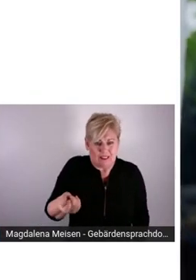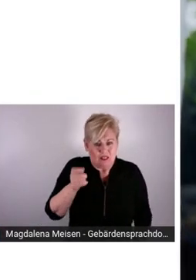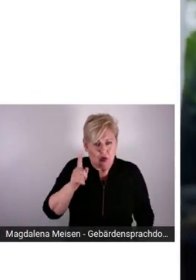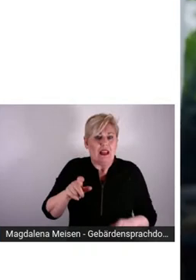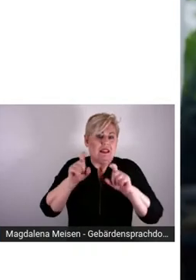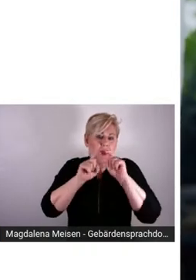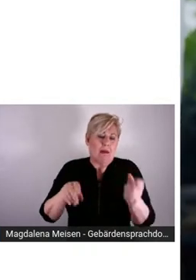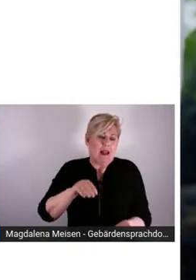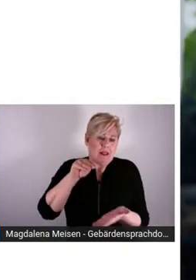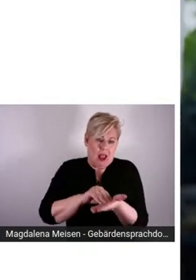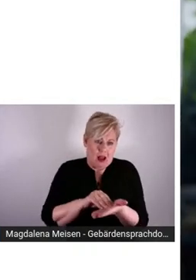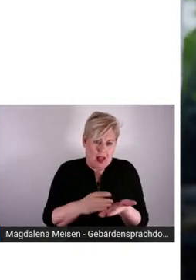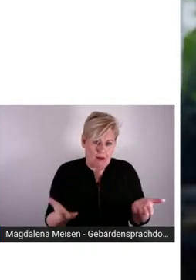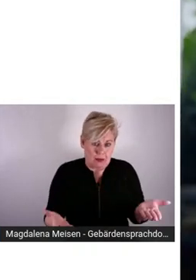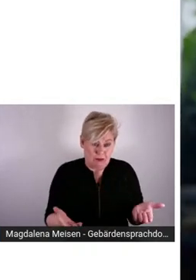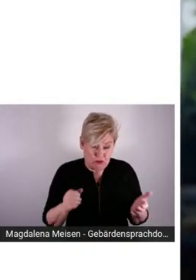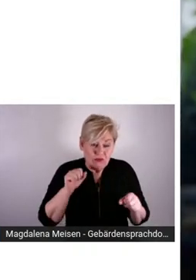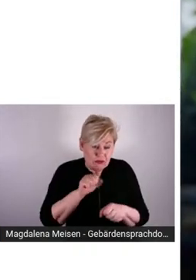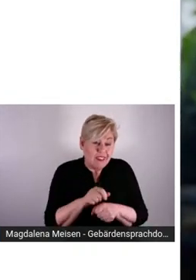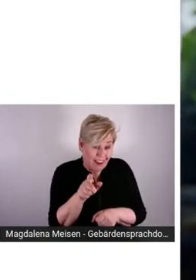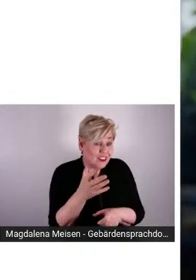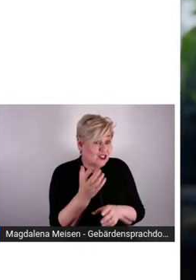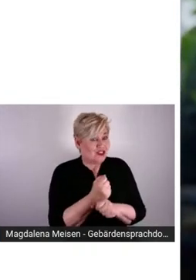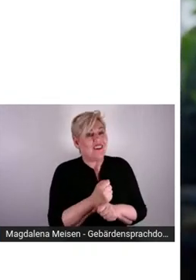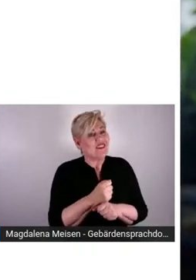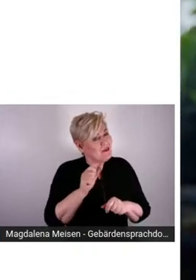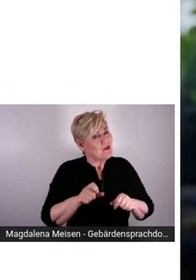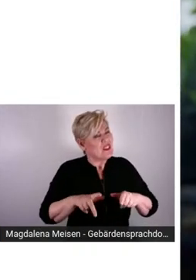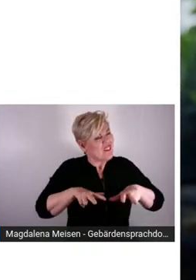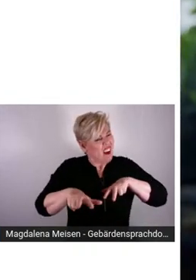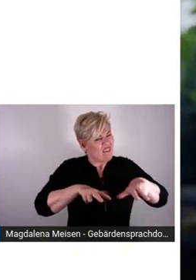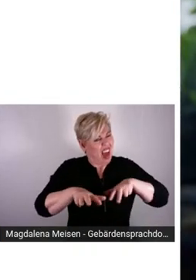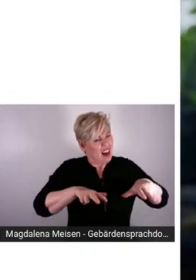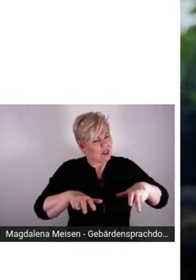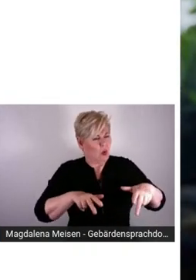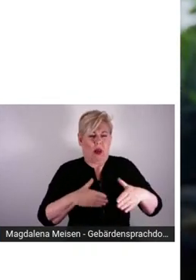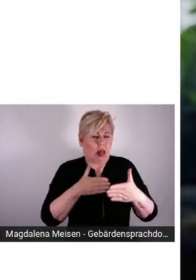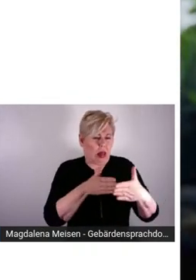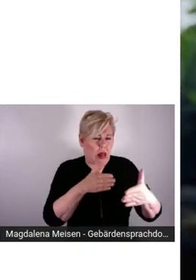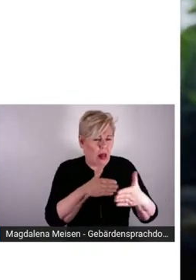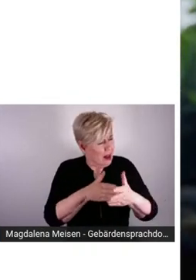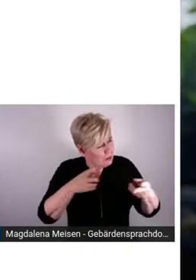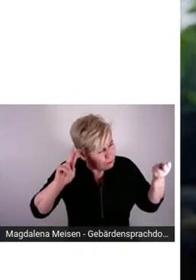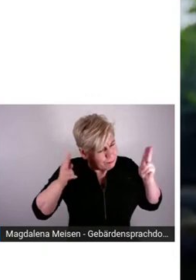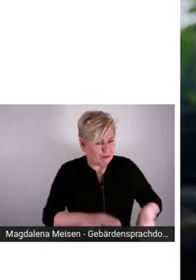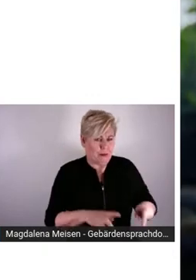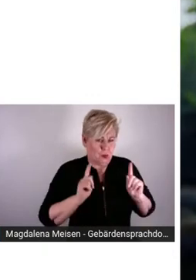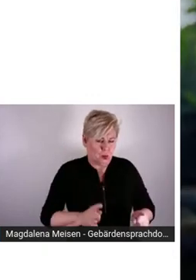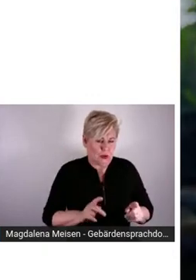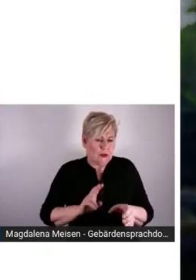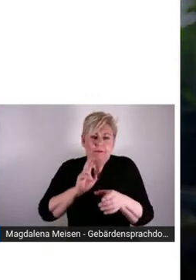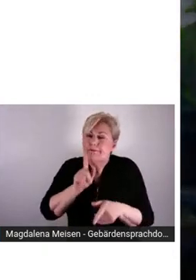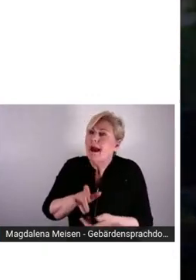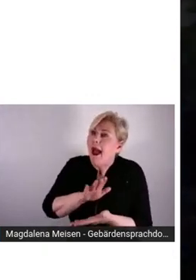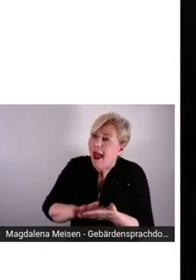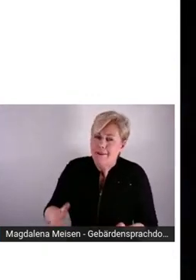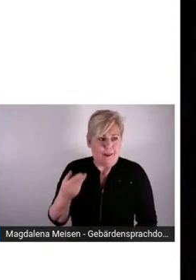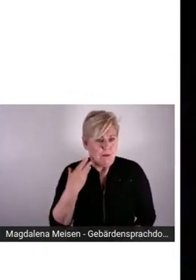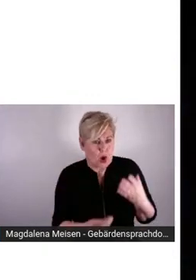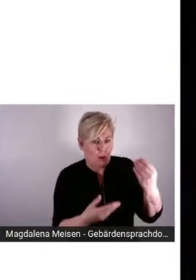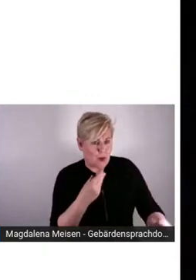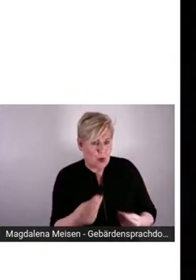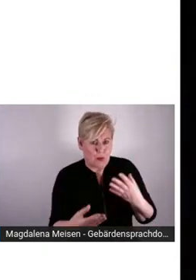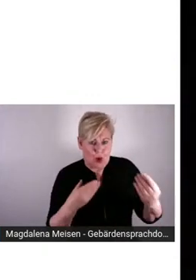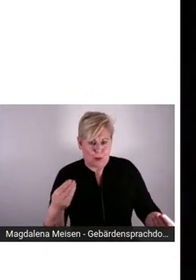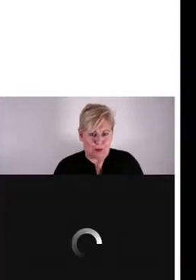geht. Das alles können Sie schaffen, indem Sie die bürokratischen Hürden abschaffen und den Zugang erleichtern.